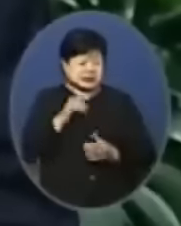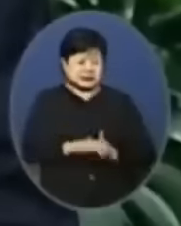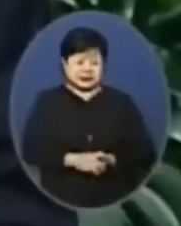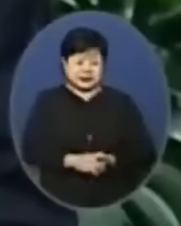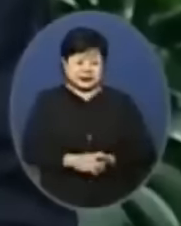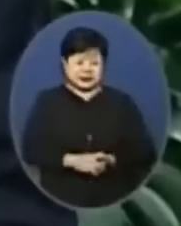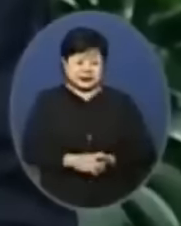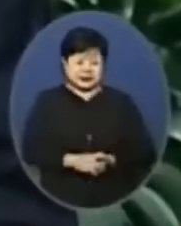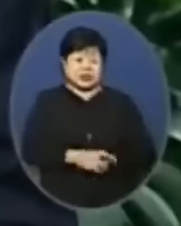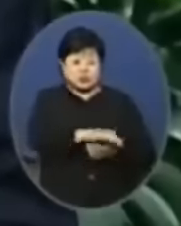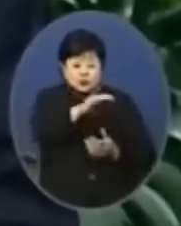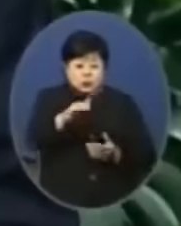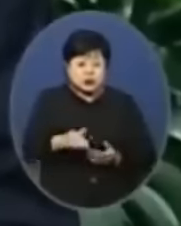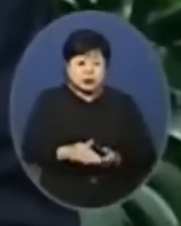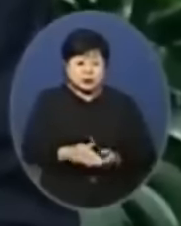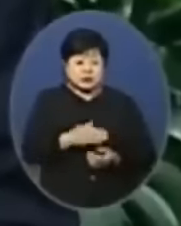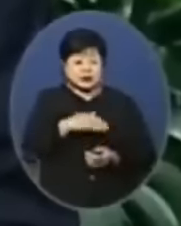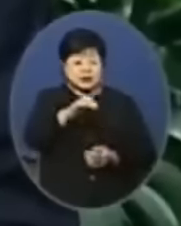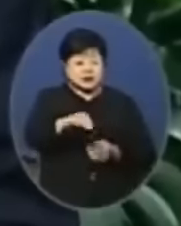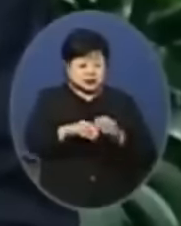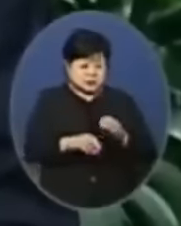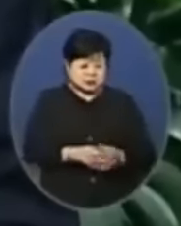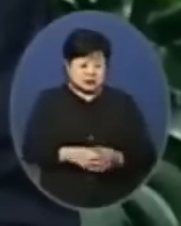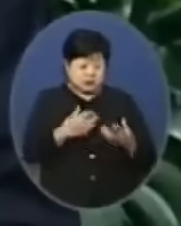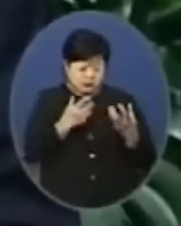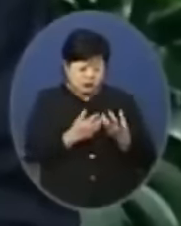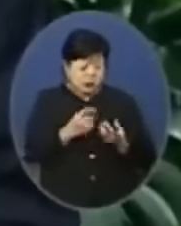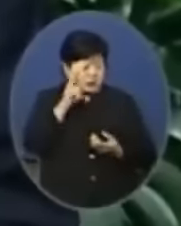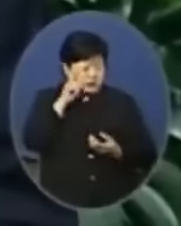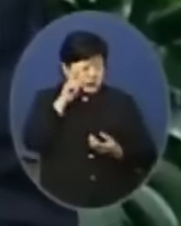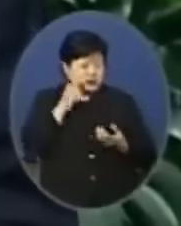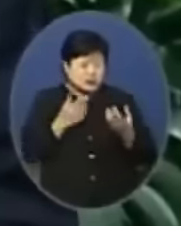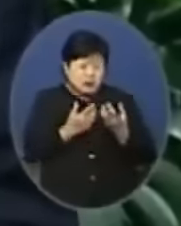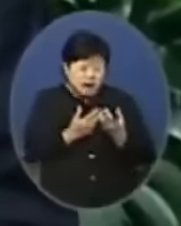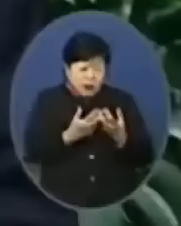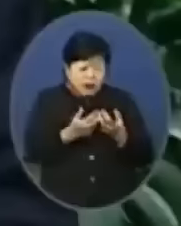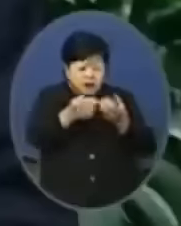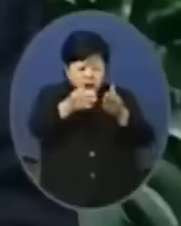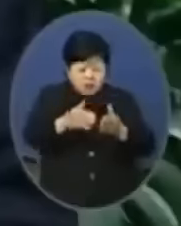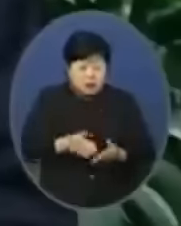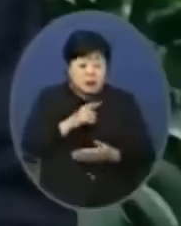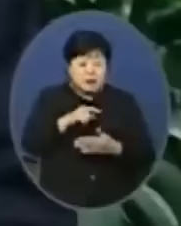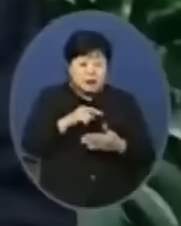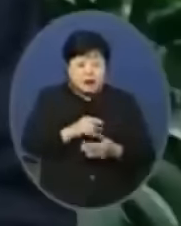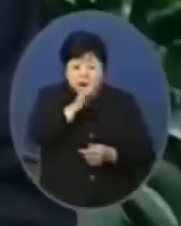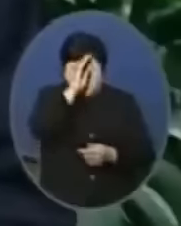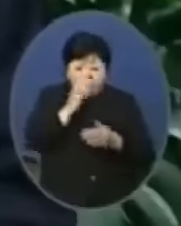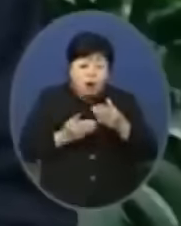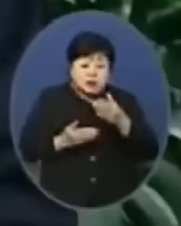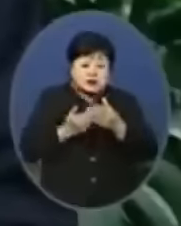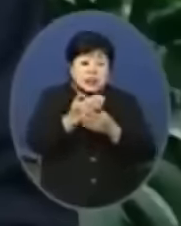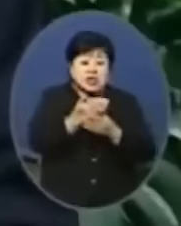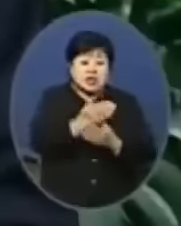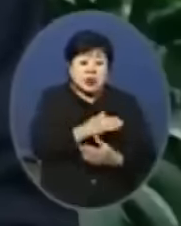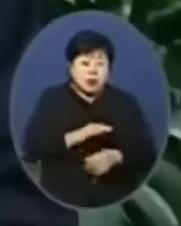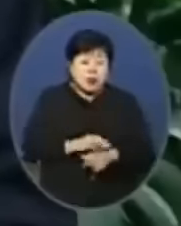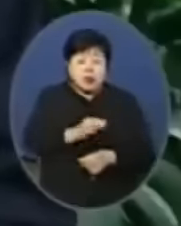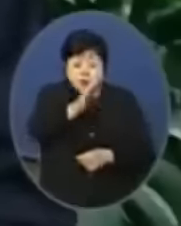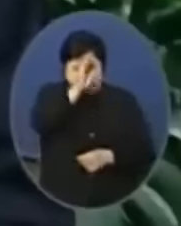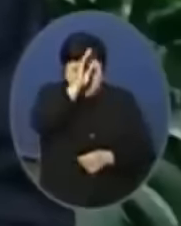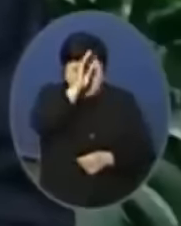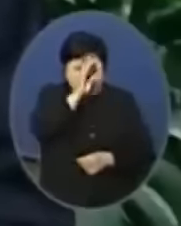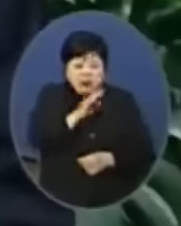있고 우리는 어디에 가나 스트레스가 꽉 차 있습니다. 스트레스를 통해서 마음의 병이 걸리고 육체의 병이